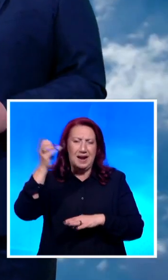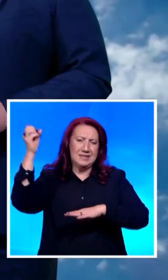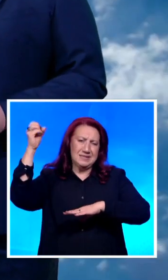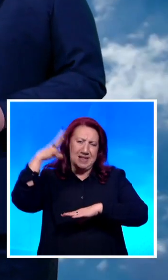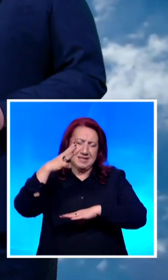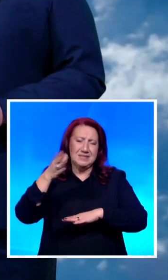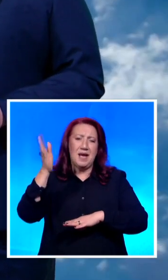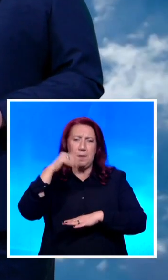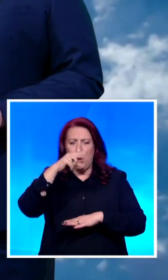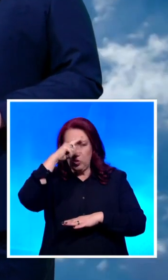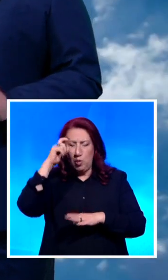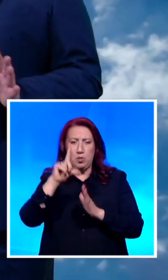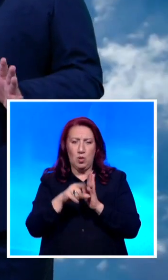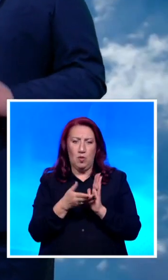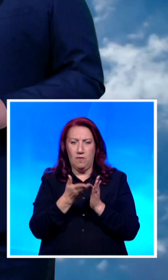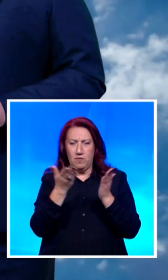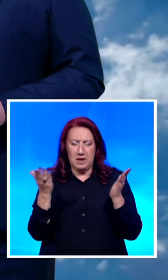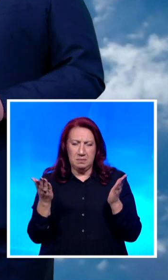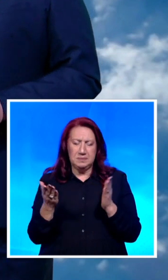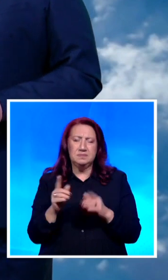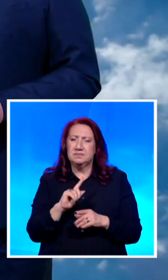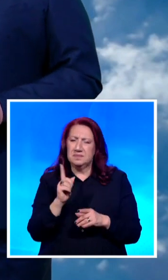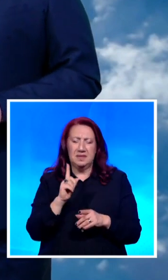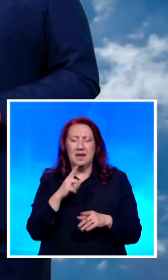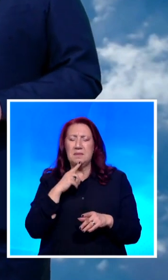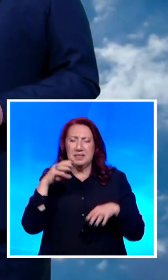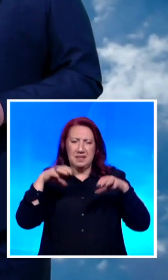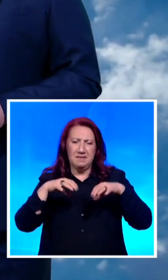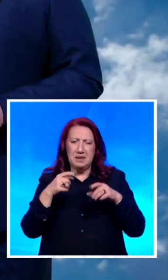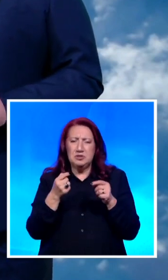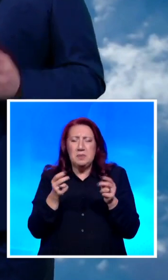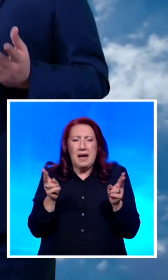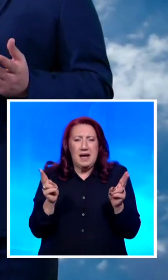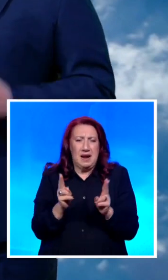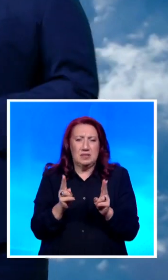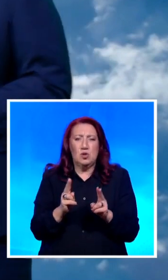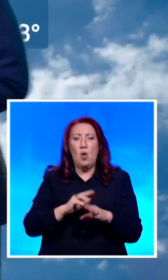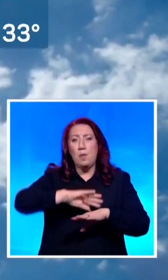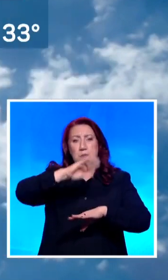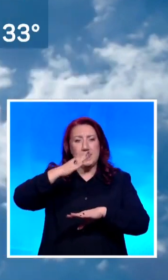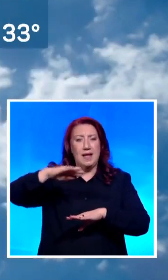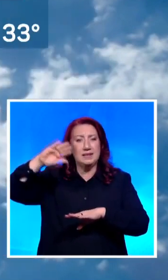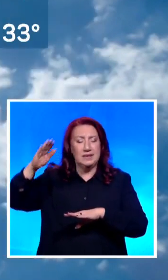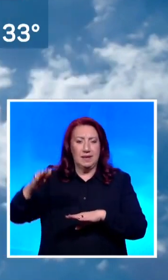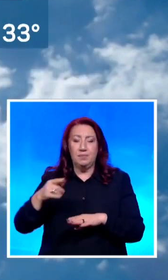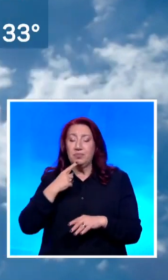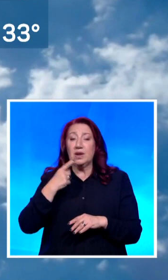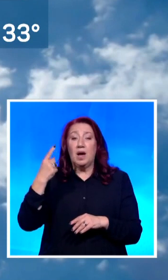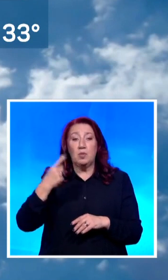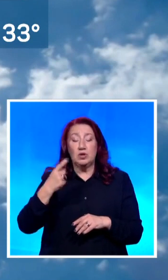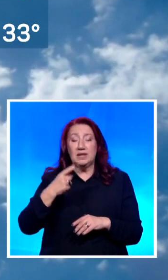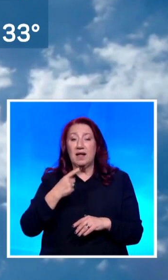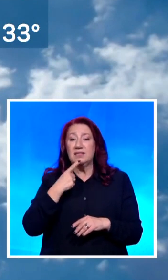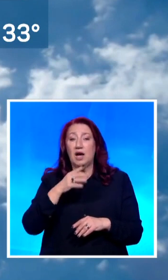малко по-топло време. Тогава има малка вероятност за краткотрайни валежи над планините, а в понеделник най-вече над югозападна